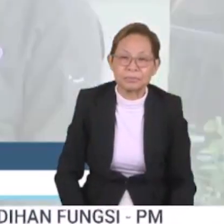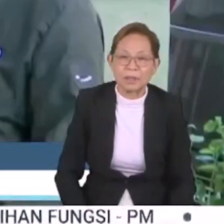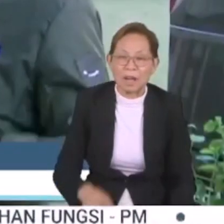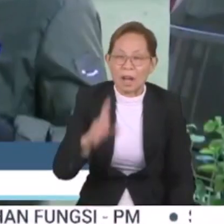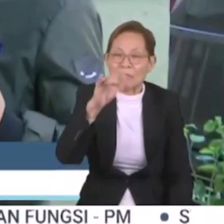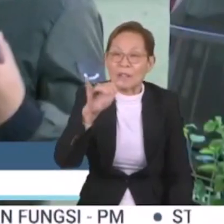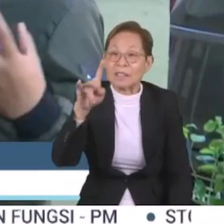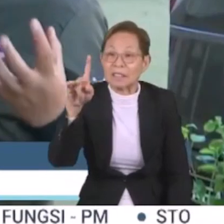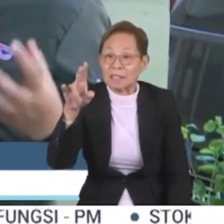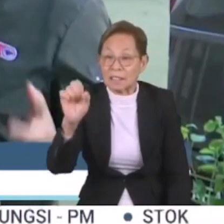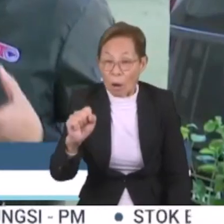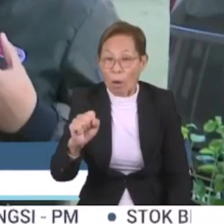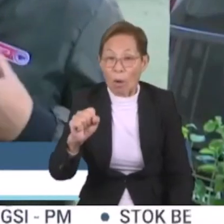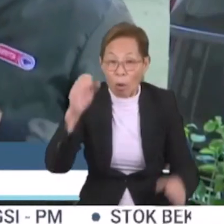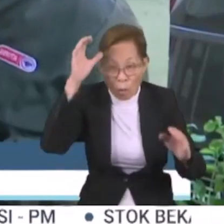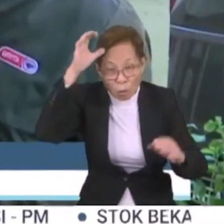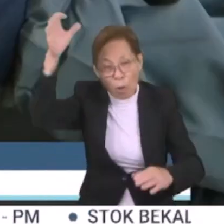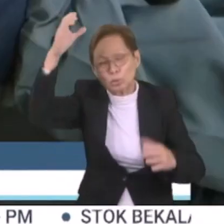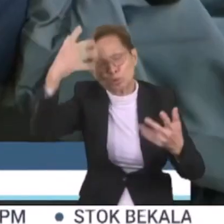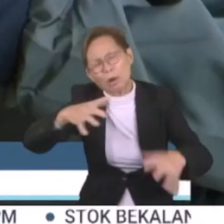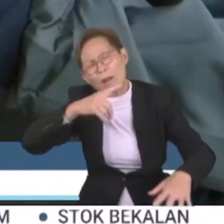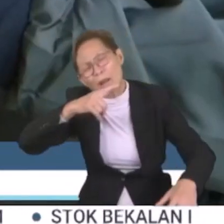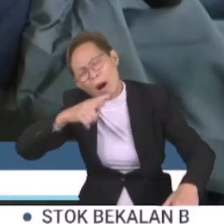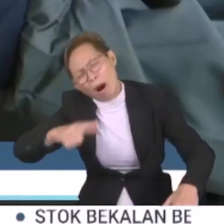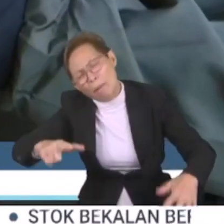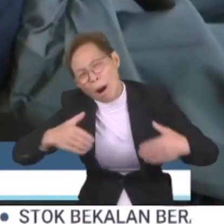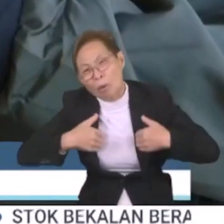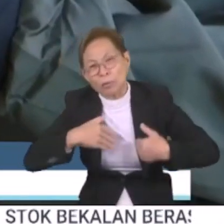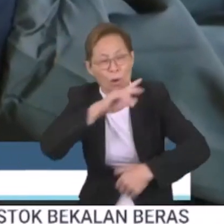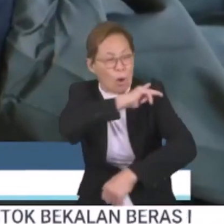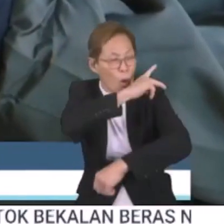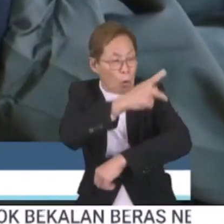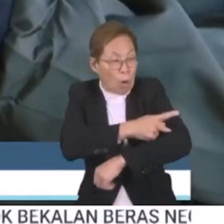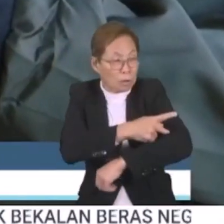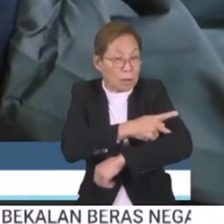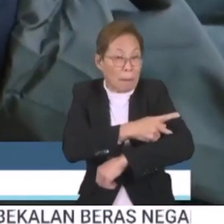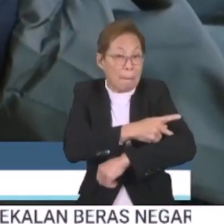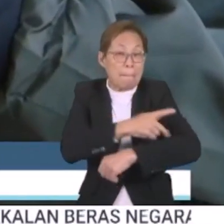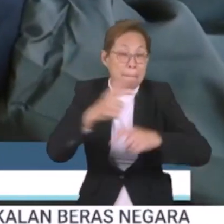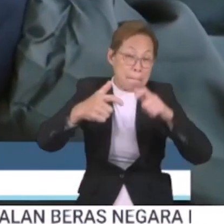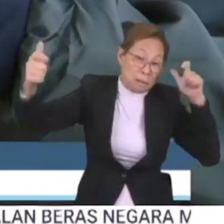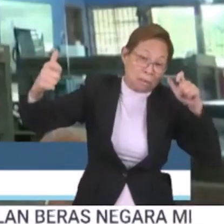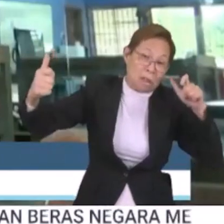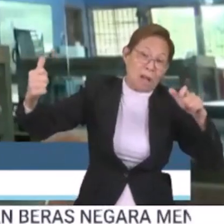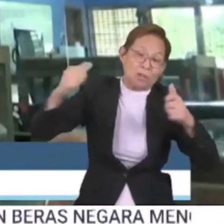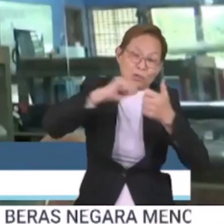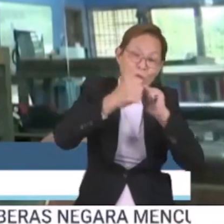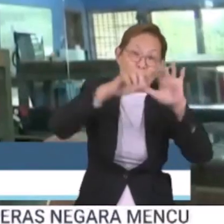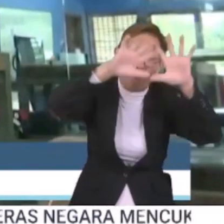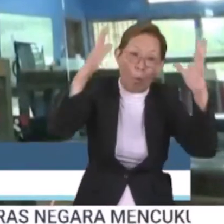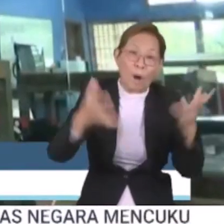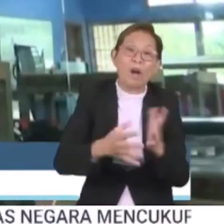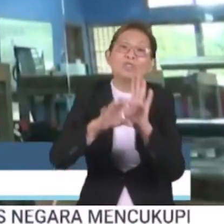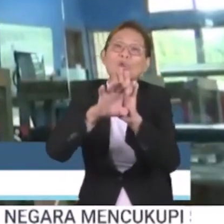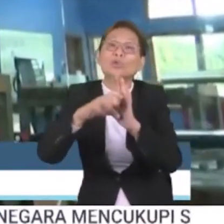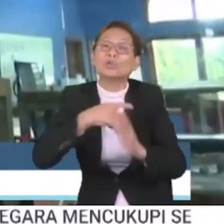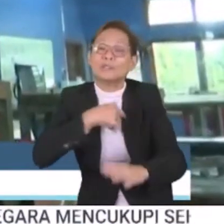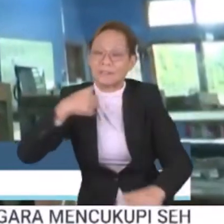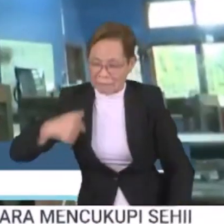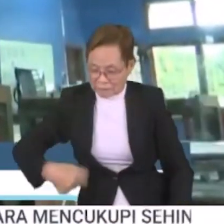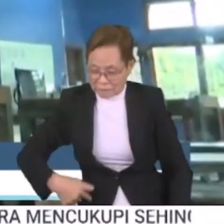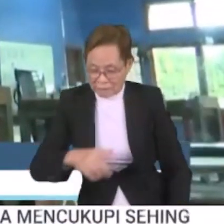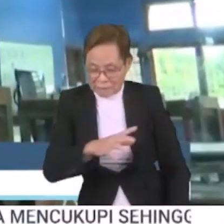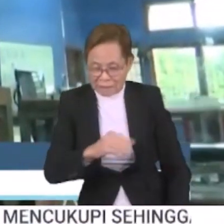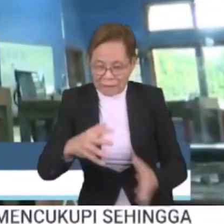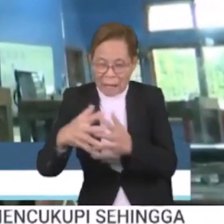Tambah Firdaus, konsep tersebut telah lama diamalkan oleh kuasa besar sukan dunia seperti China dan Amerika Syarikat.